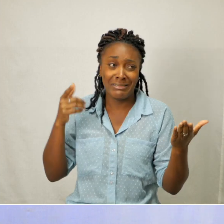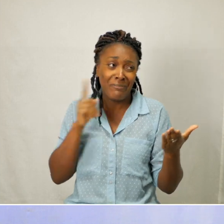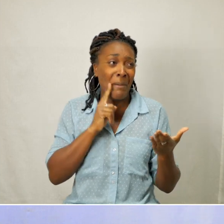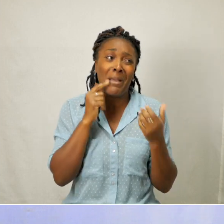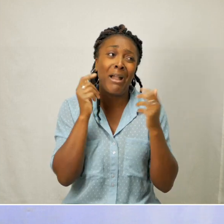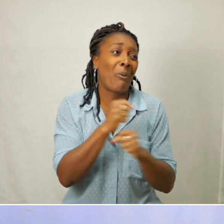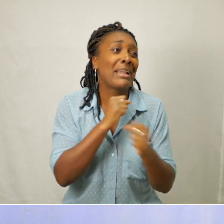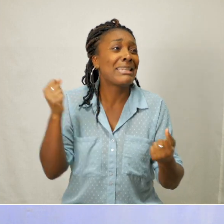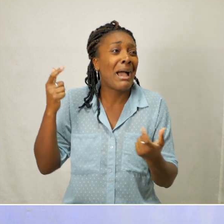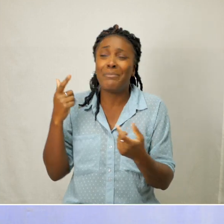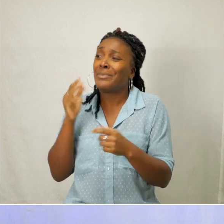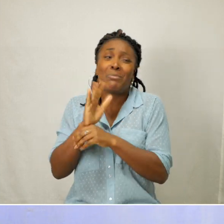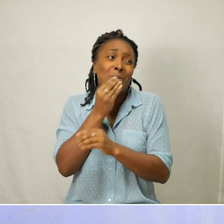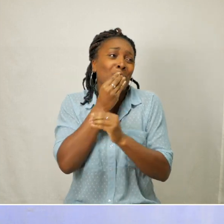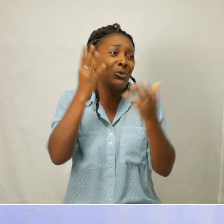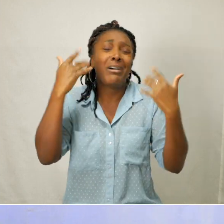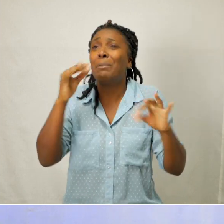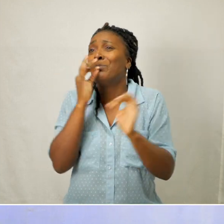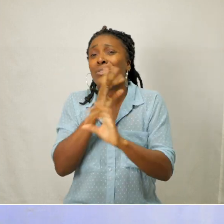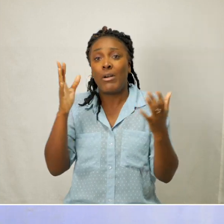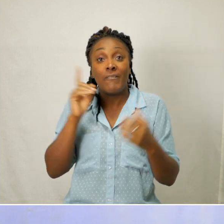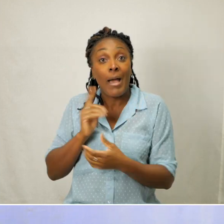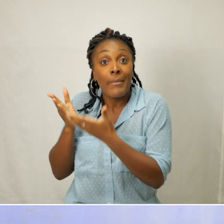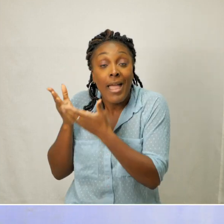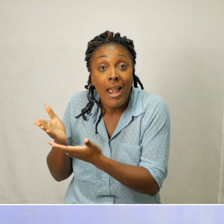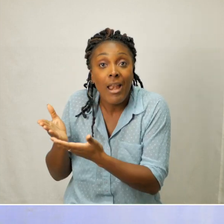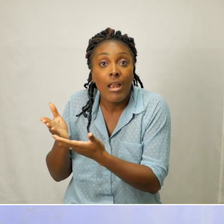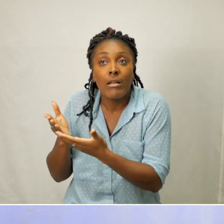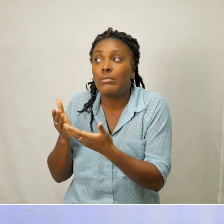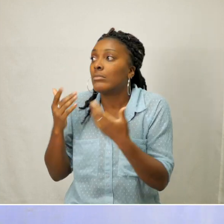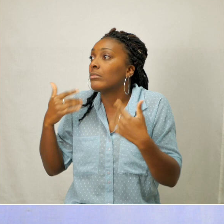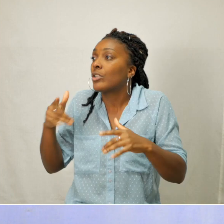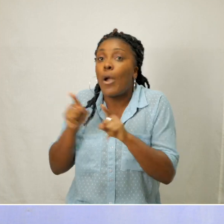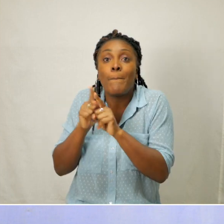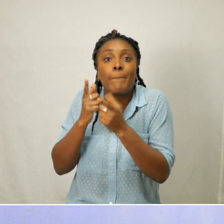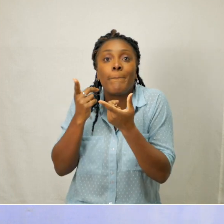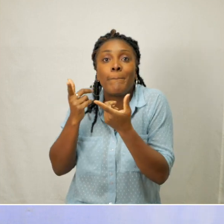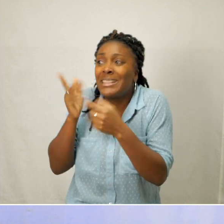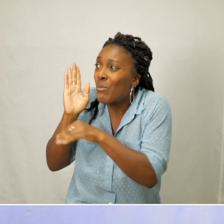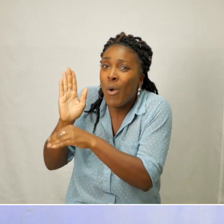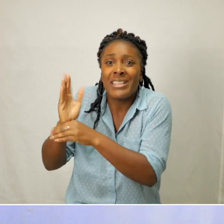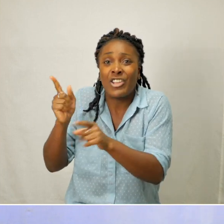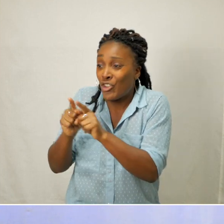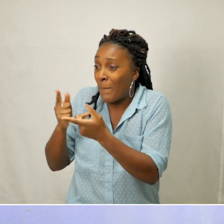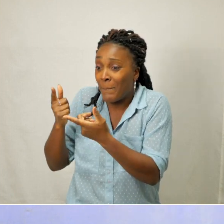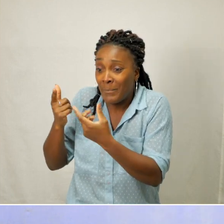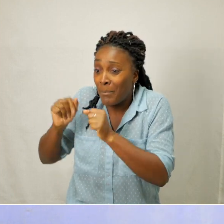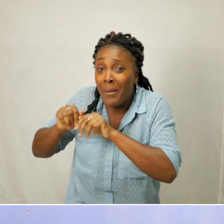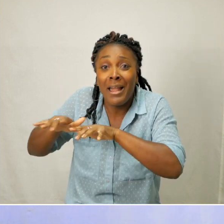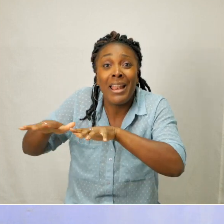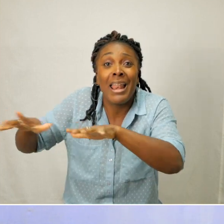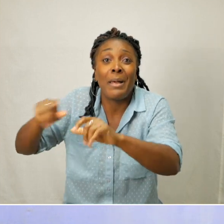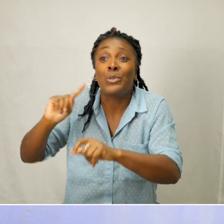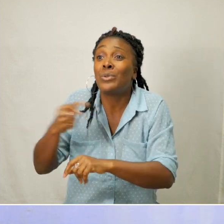autour d'elle. » Il y avait vraiment un très bon témoignage. Derrière elle, elle avait laissé ces fruits-là qui étaient en train de se répandre à tous